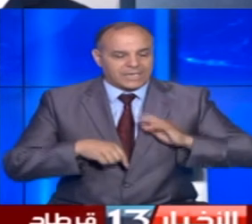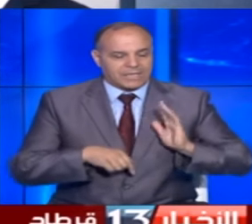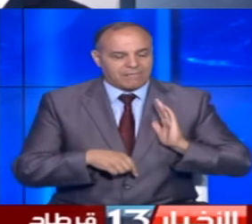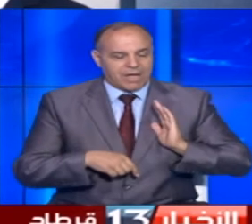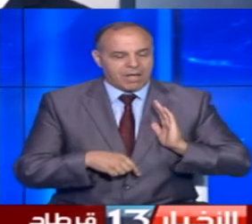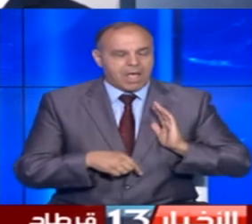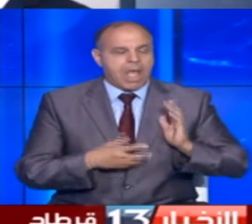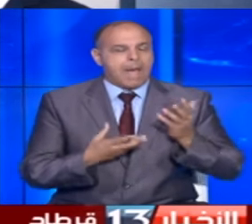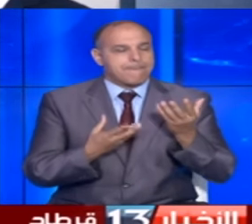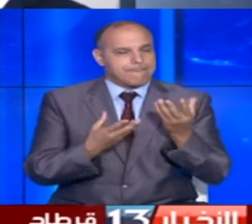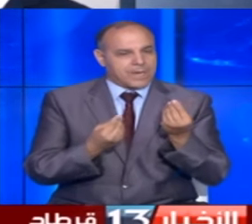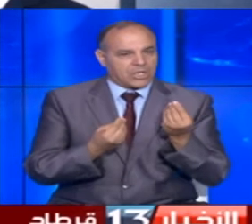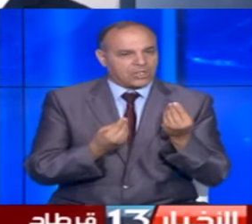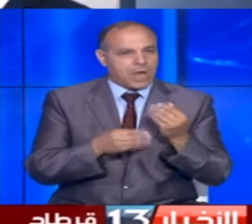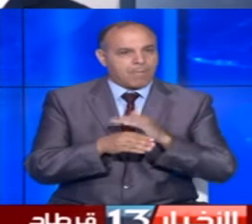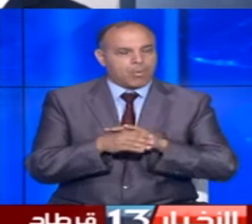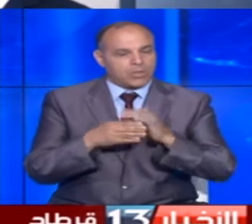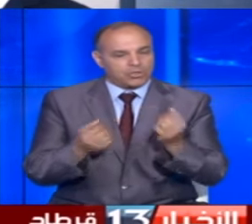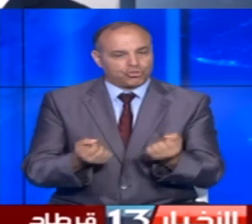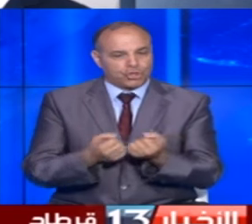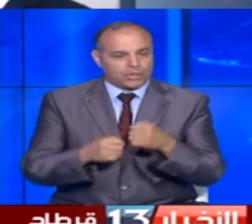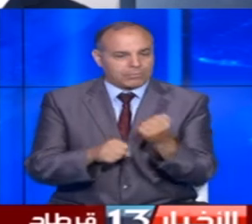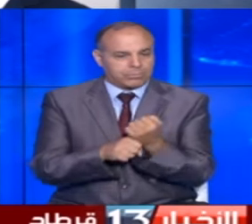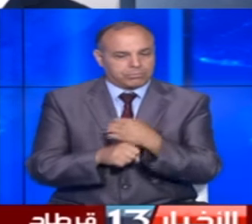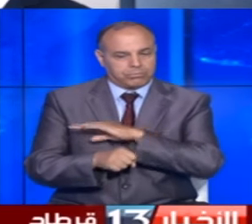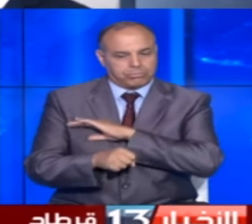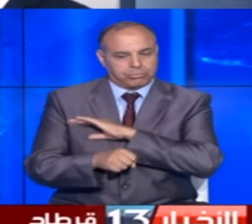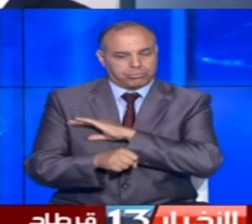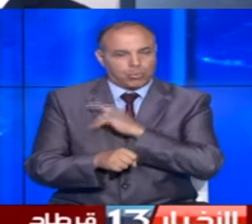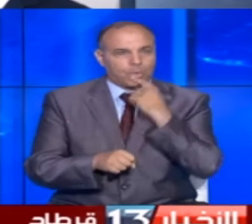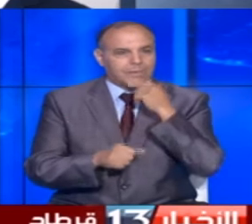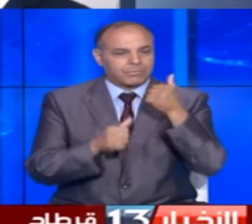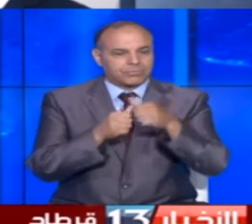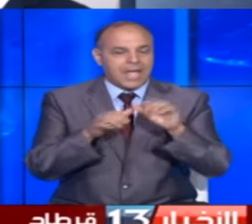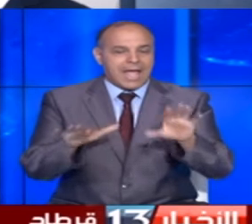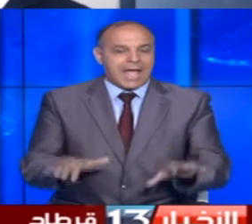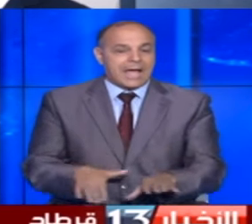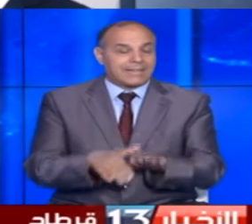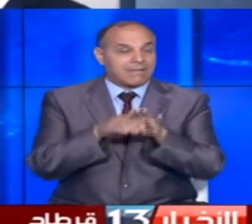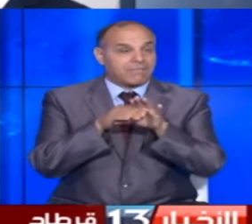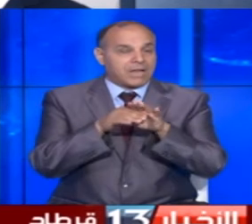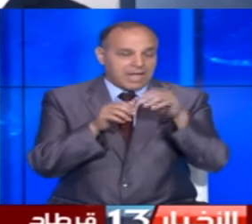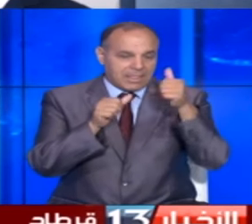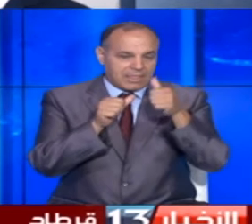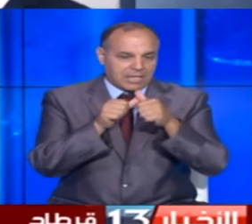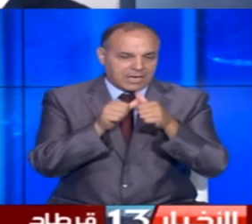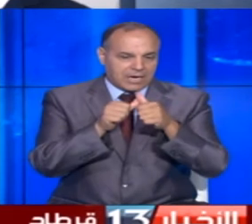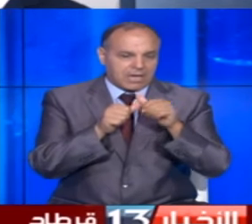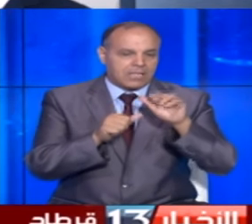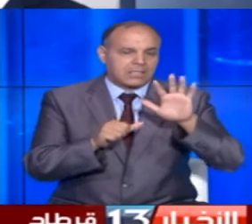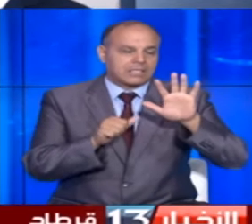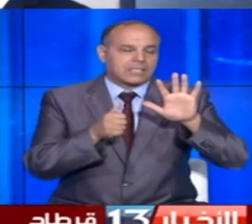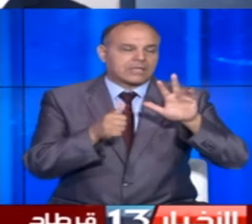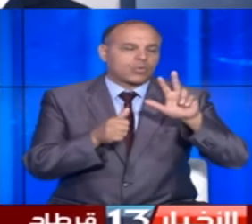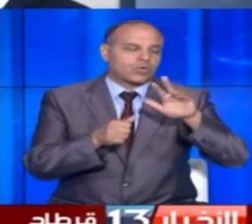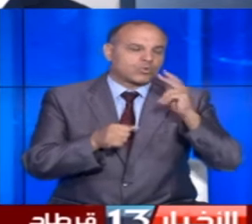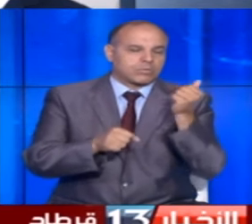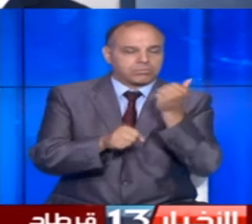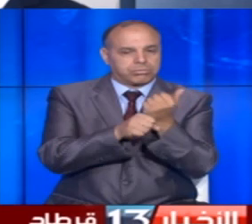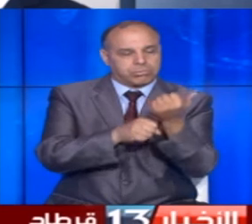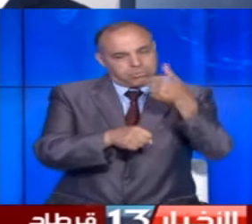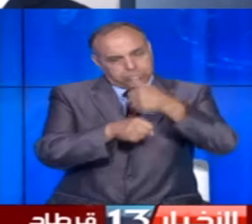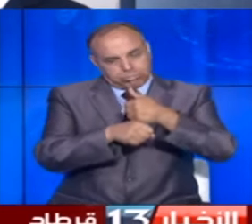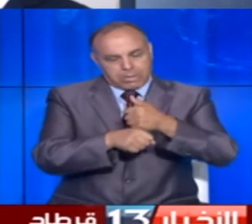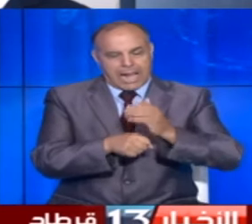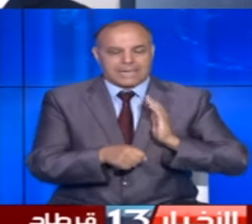الوطنيه عرضا حول الانشطه التي اشرف عليها بمناسبه الاحتفال بالذكرى الثالثه والستين الانبعاث